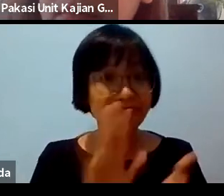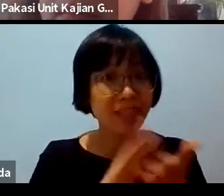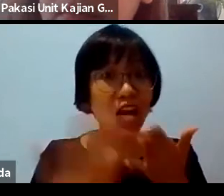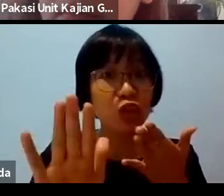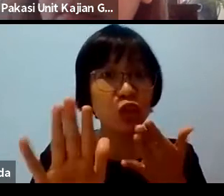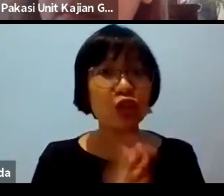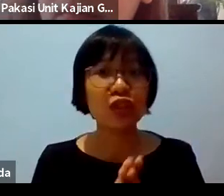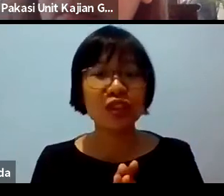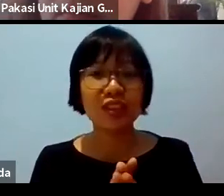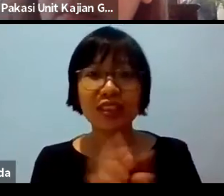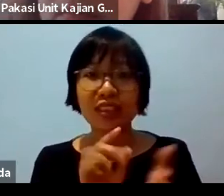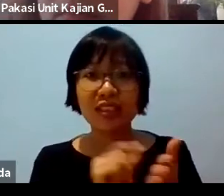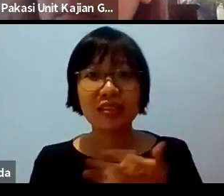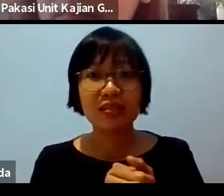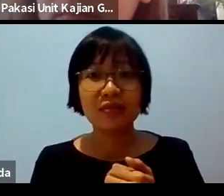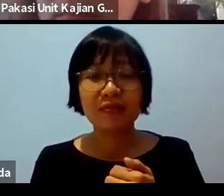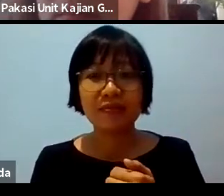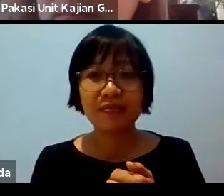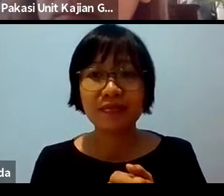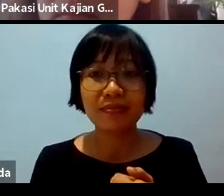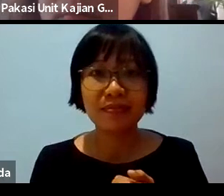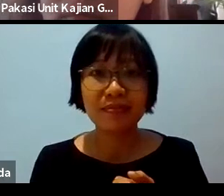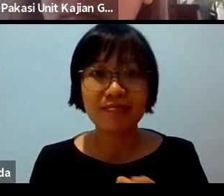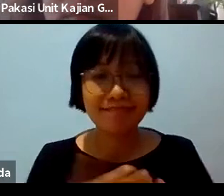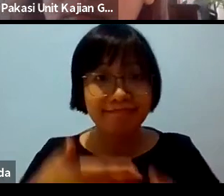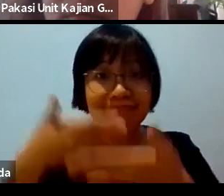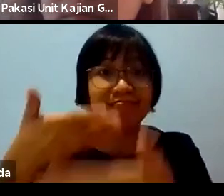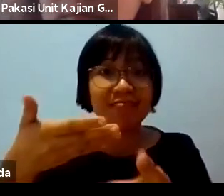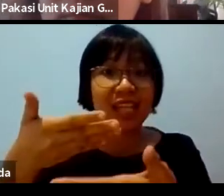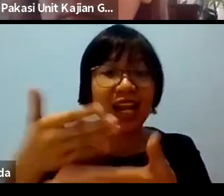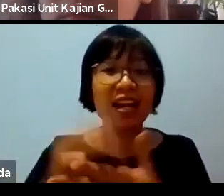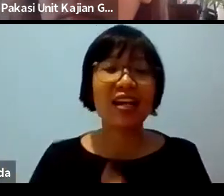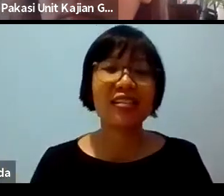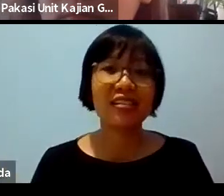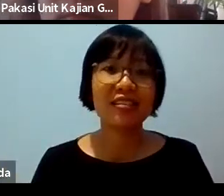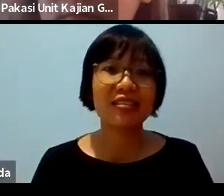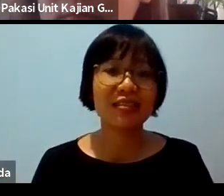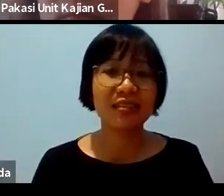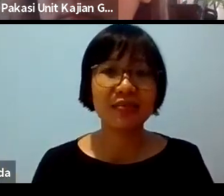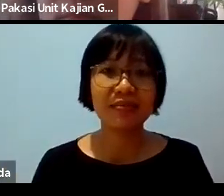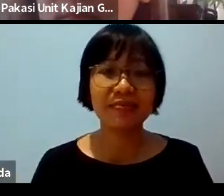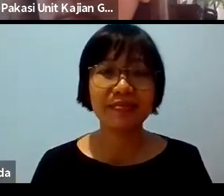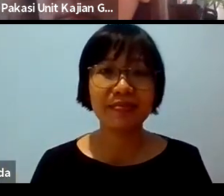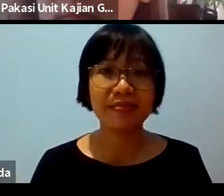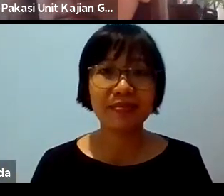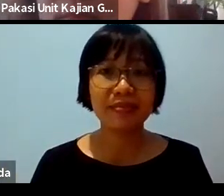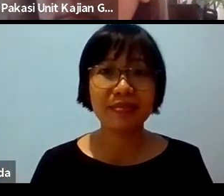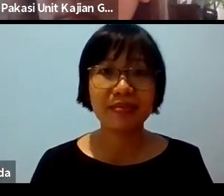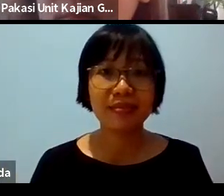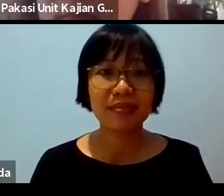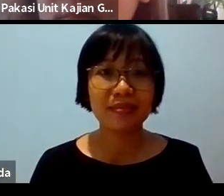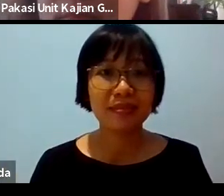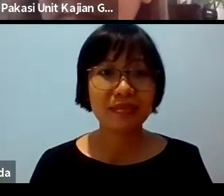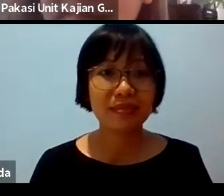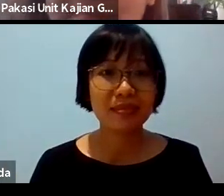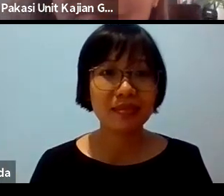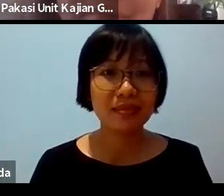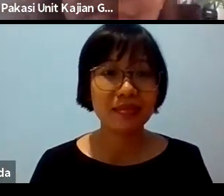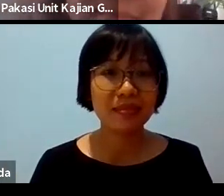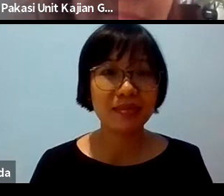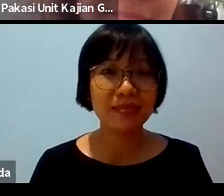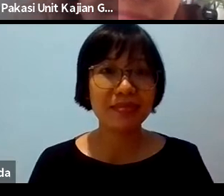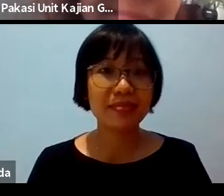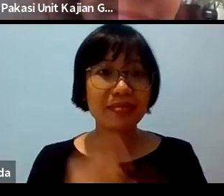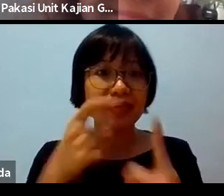narasumber. Okay. Silakan kalau ada yang Dewi ingin langsung. Unipa. Oke. Okay. DWP Unipa. Boleh, ya,